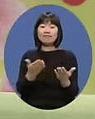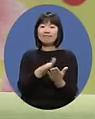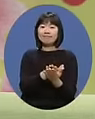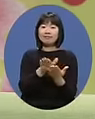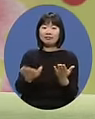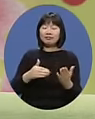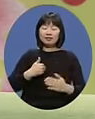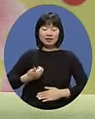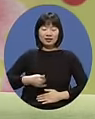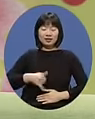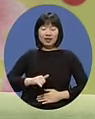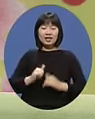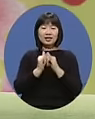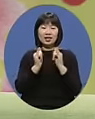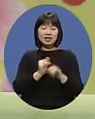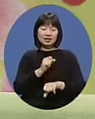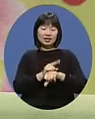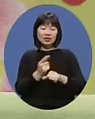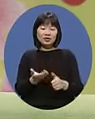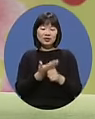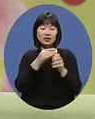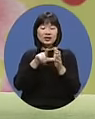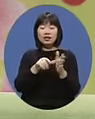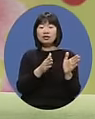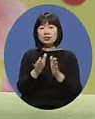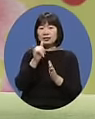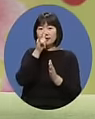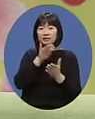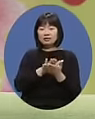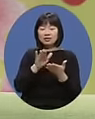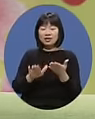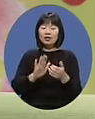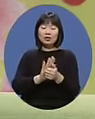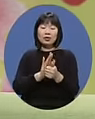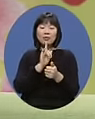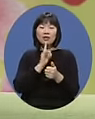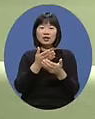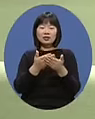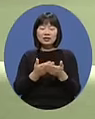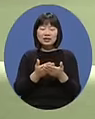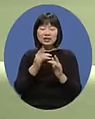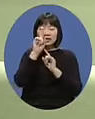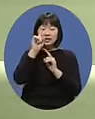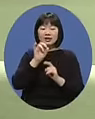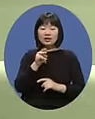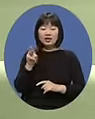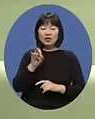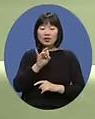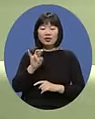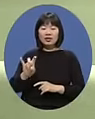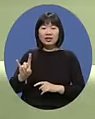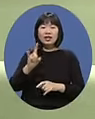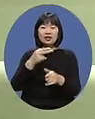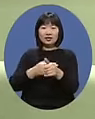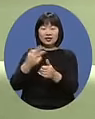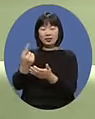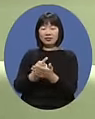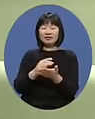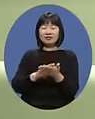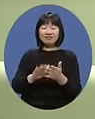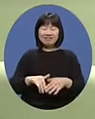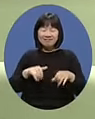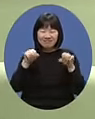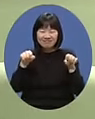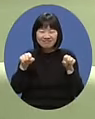아이의 사회성 키우기 시간 준비했거든요. 오늘 도움 말씀 주실 이영애 선생님 나오셨습니다. 안녕하세요. 네, 안녕하세요.